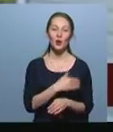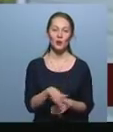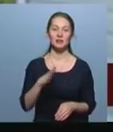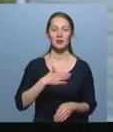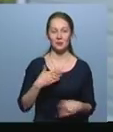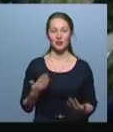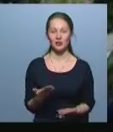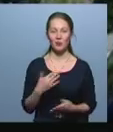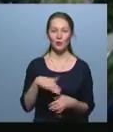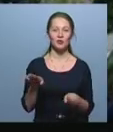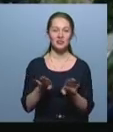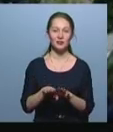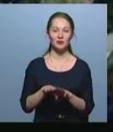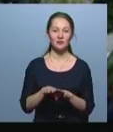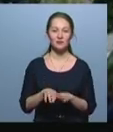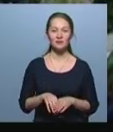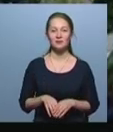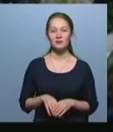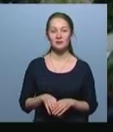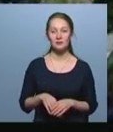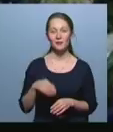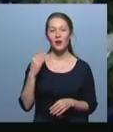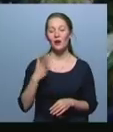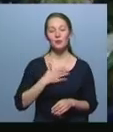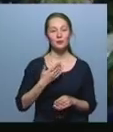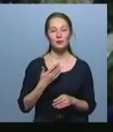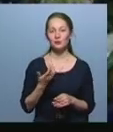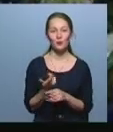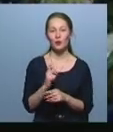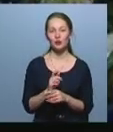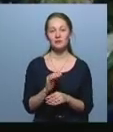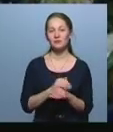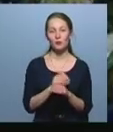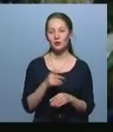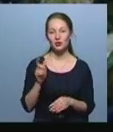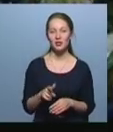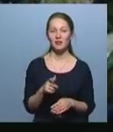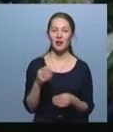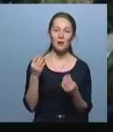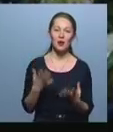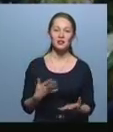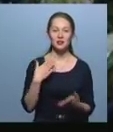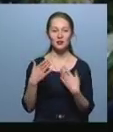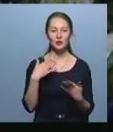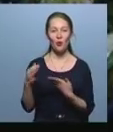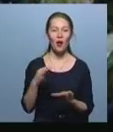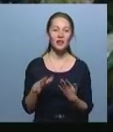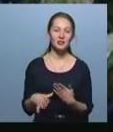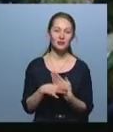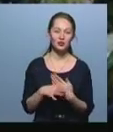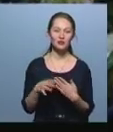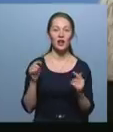улице Калашникова. Он был такой очень добрый человек, очень простой, отзывчивый, то, что